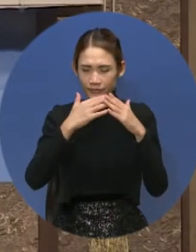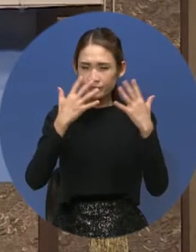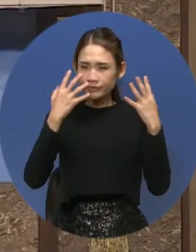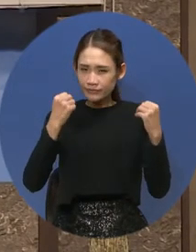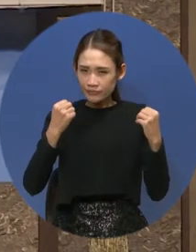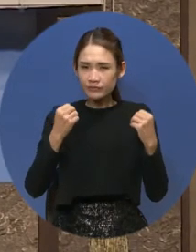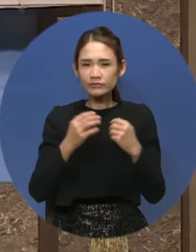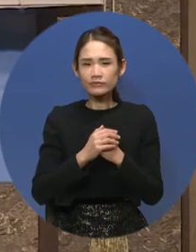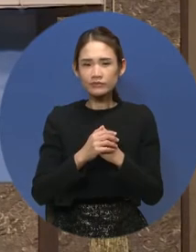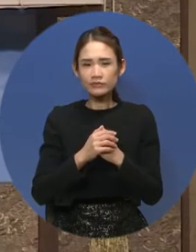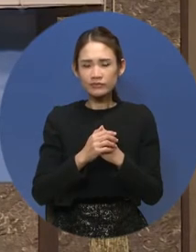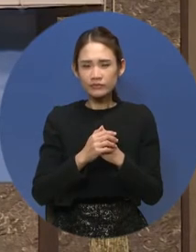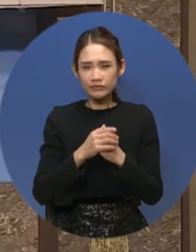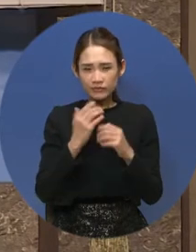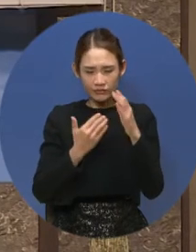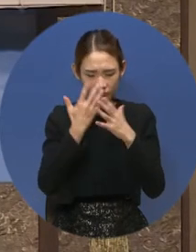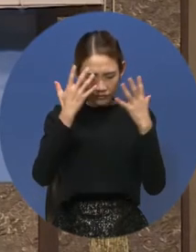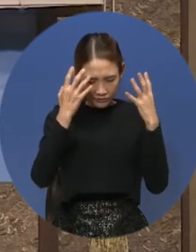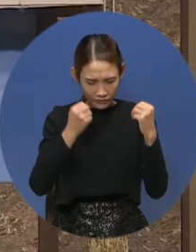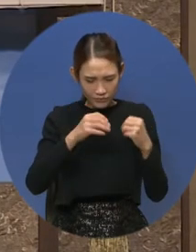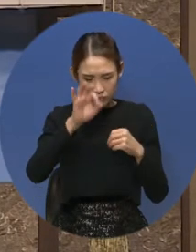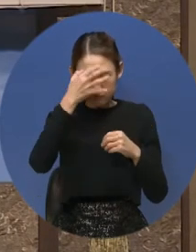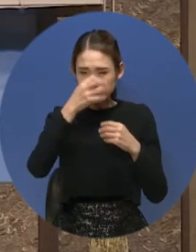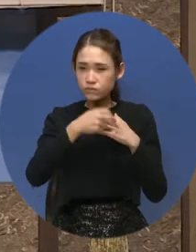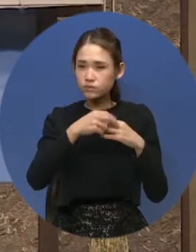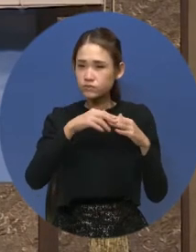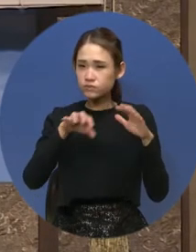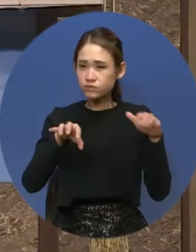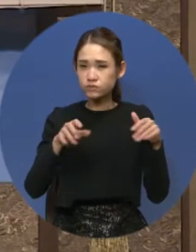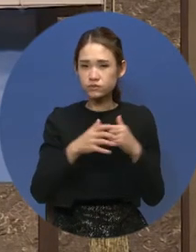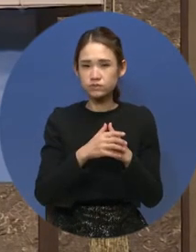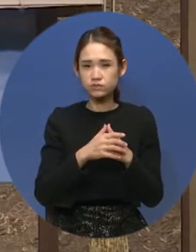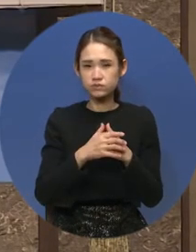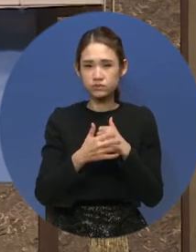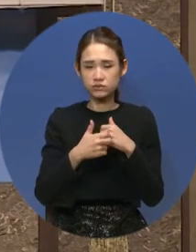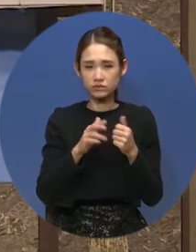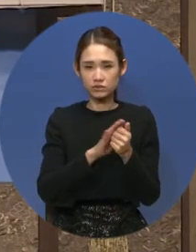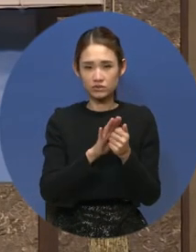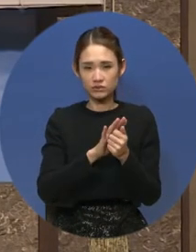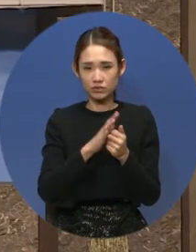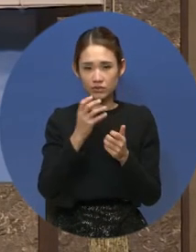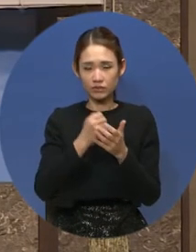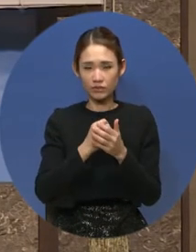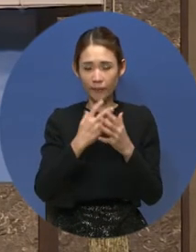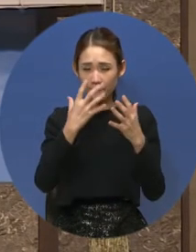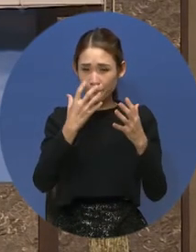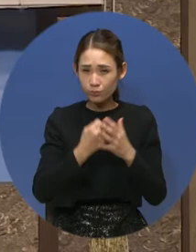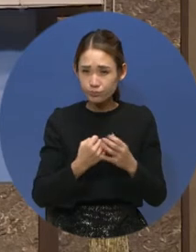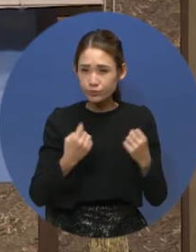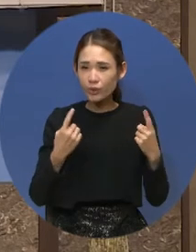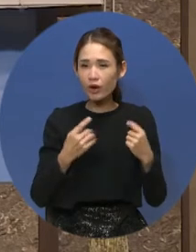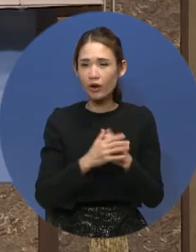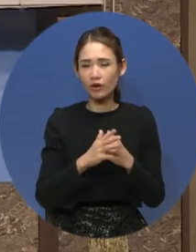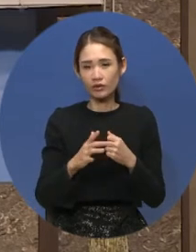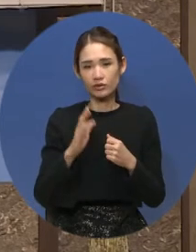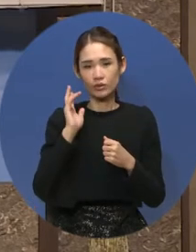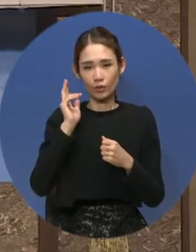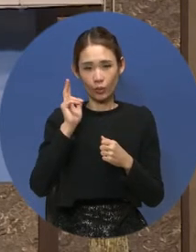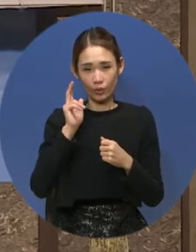있는데 이런 수준 높은 의료기관의 의료 서비스를 받고 네. 그 반과 동시에